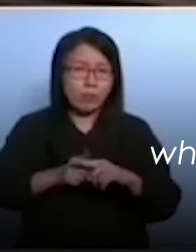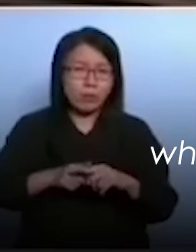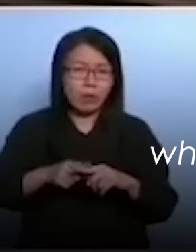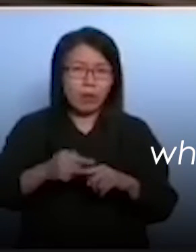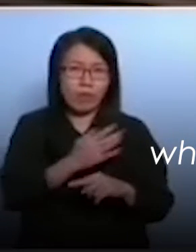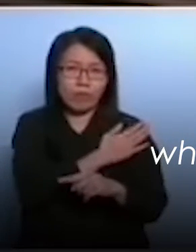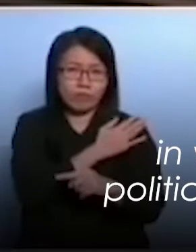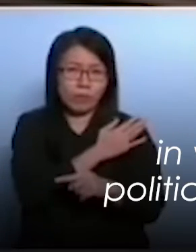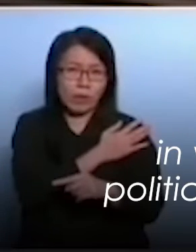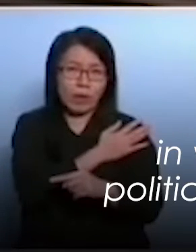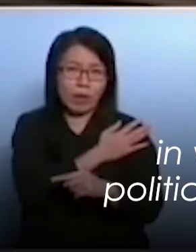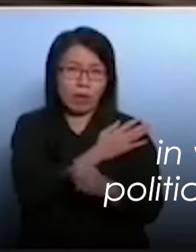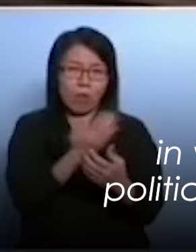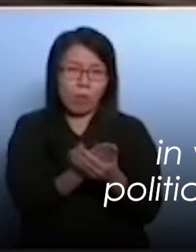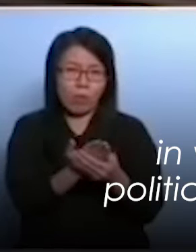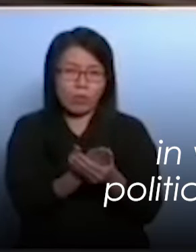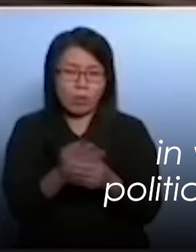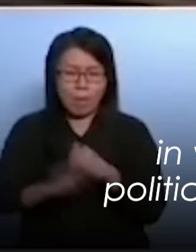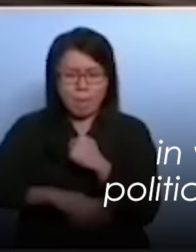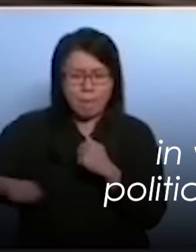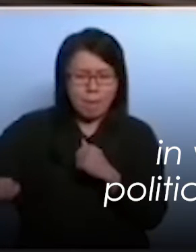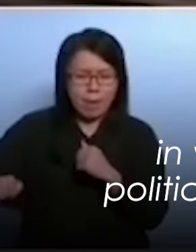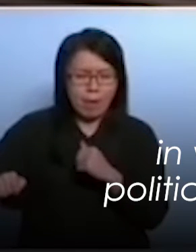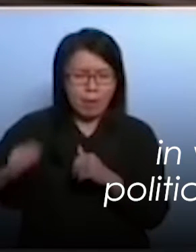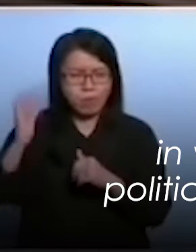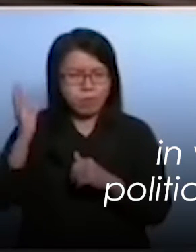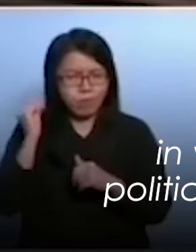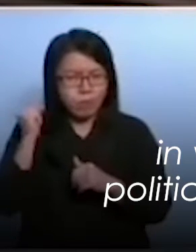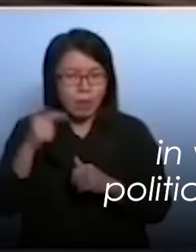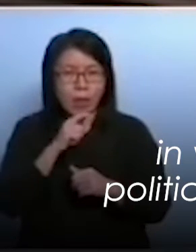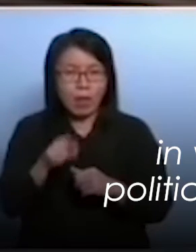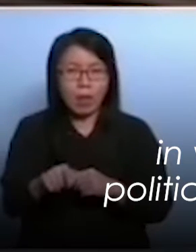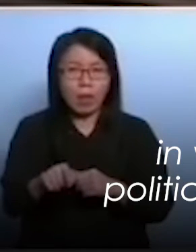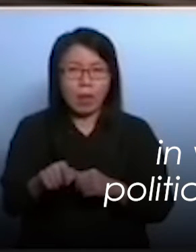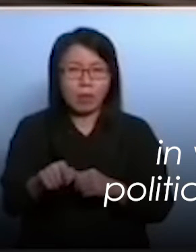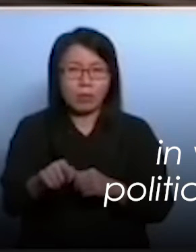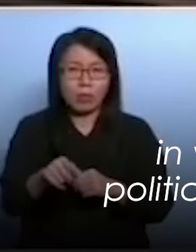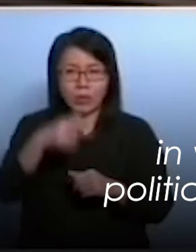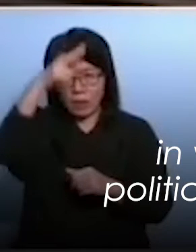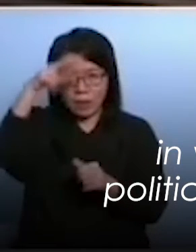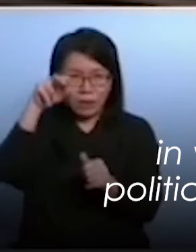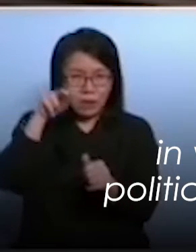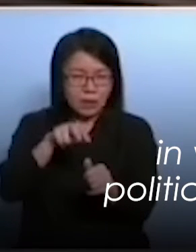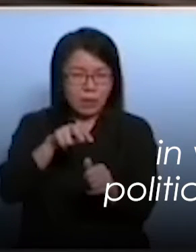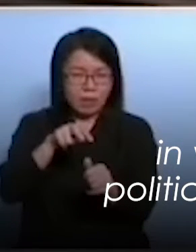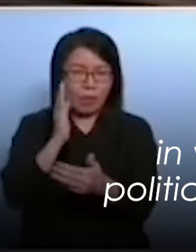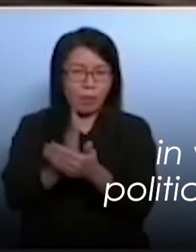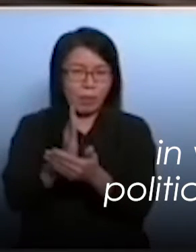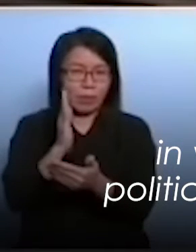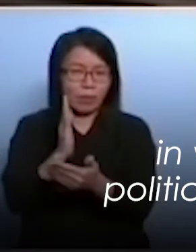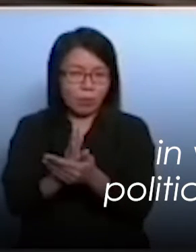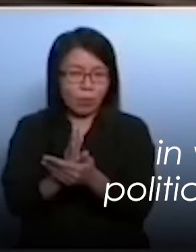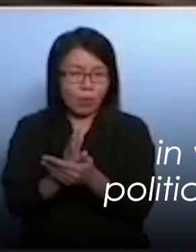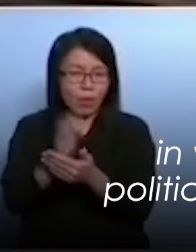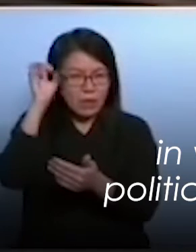案件，嗰啲案件佢係同佢政見唔同嘅，特別係支持高調支